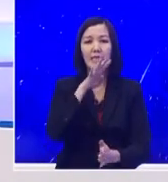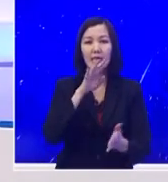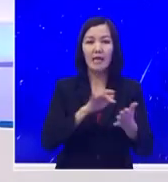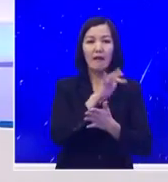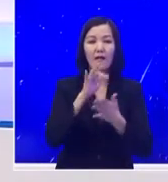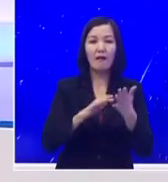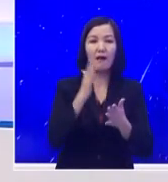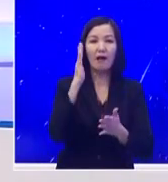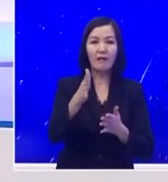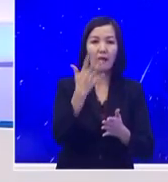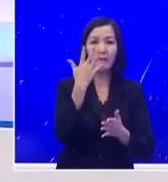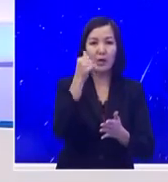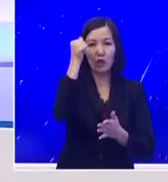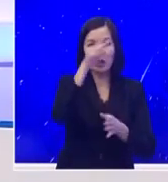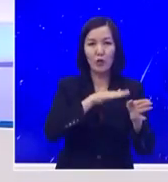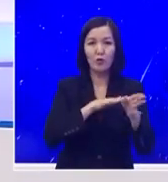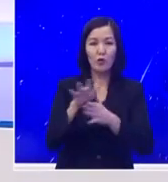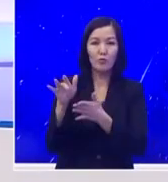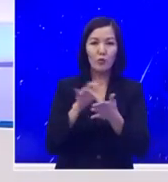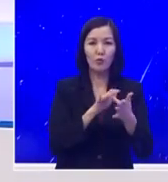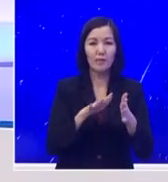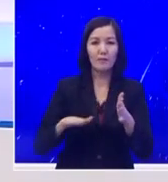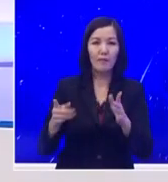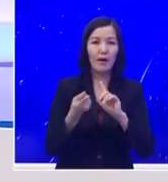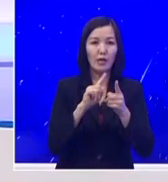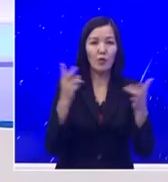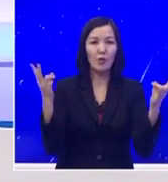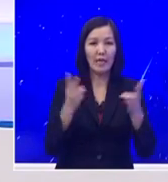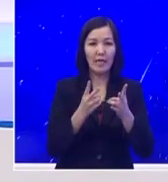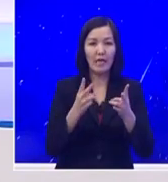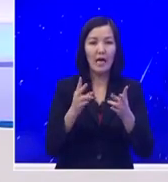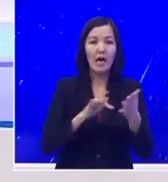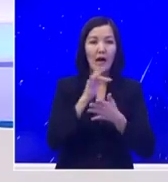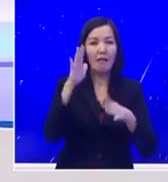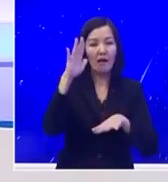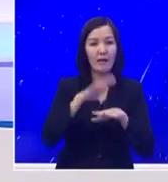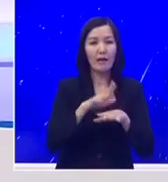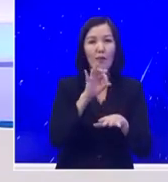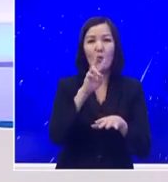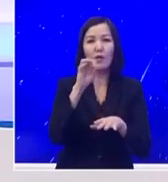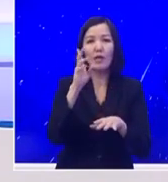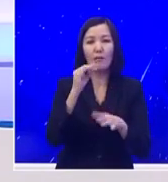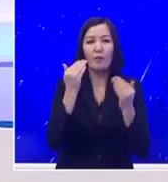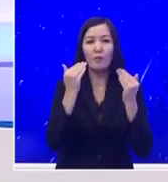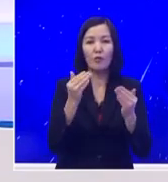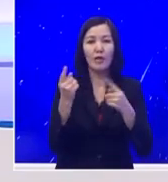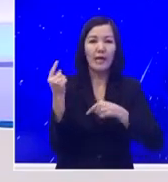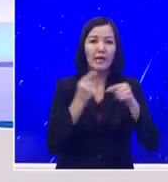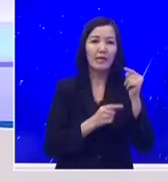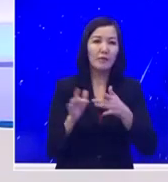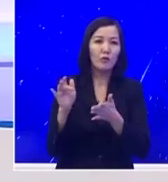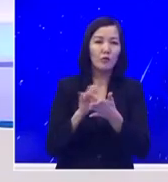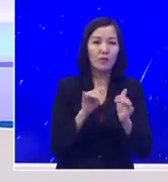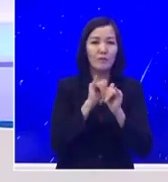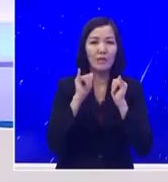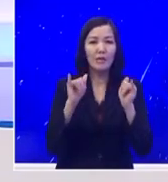Текелі алдағы 5 жылда толығымен туризм аймағына айналу керек. Осылай деген қала әкімі Бақтияр Өнербаев өңірдегі кәсіпкерлермен туризмді